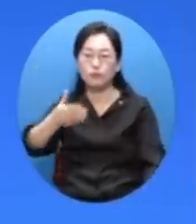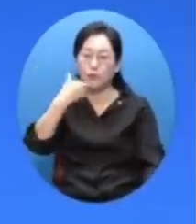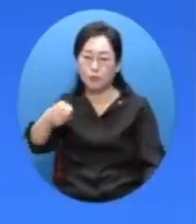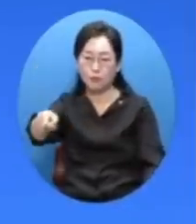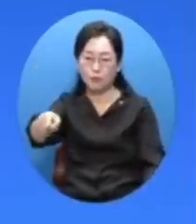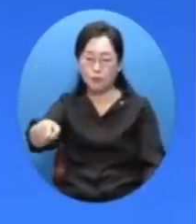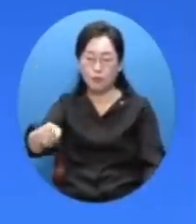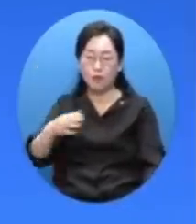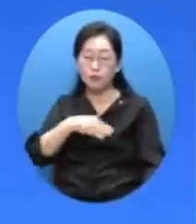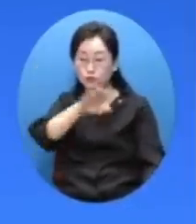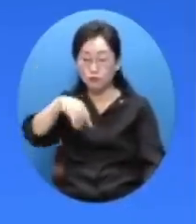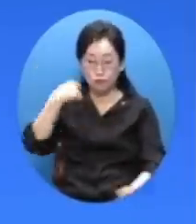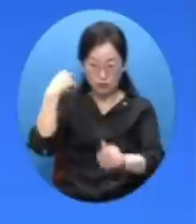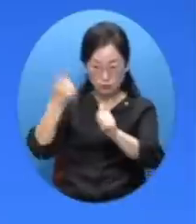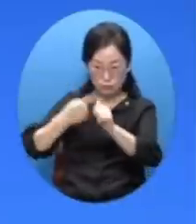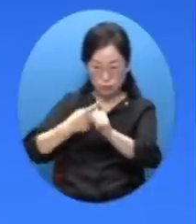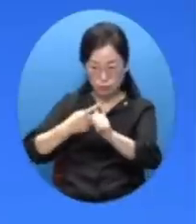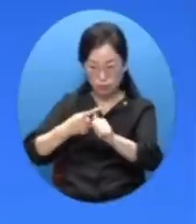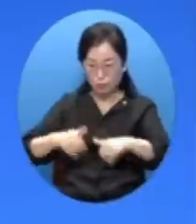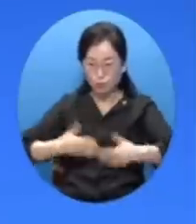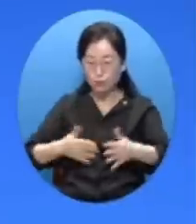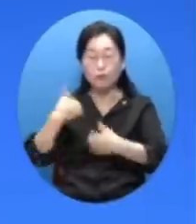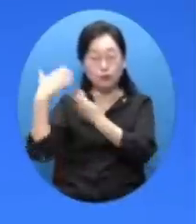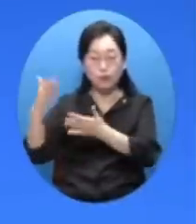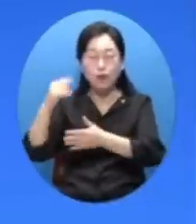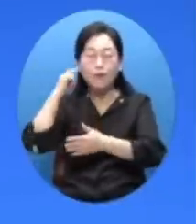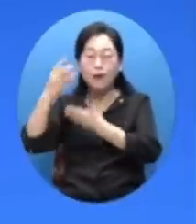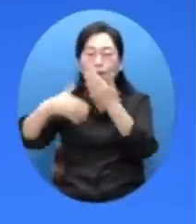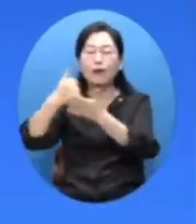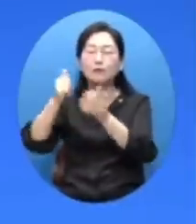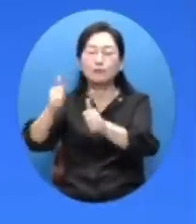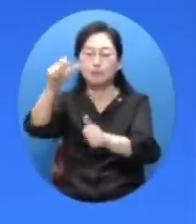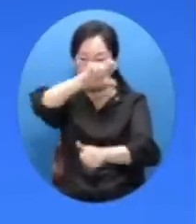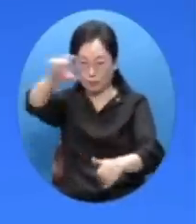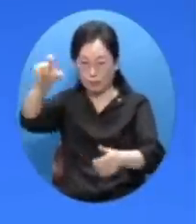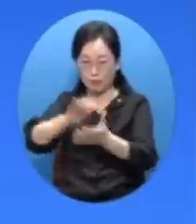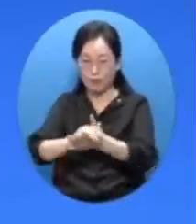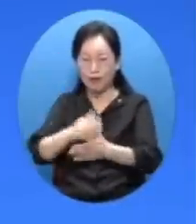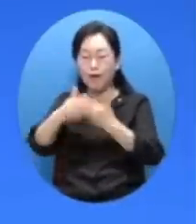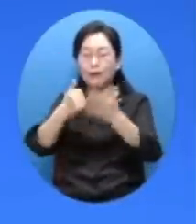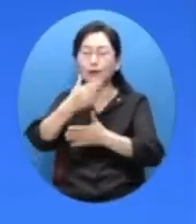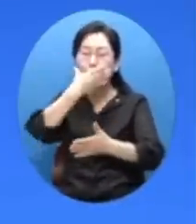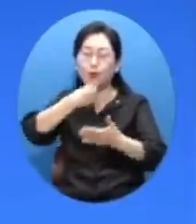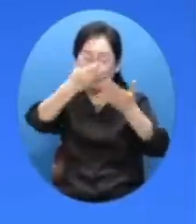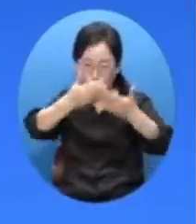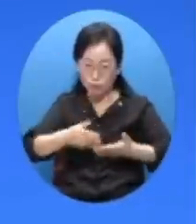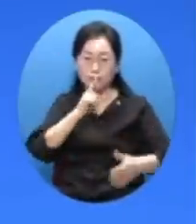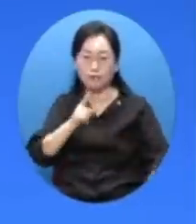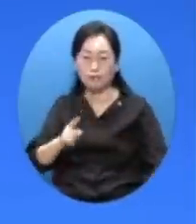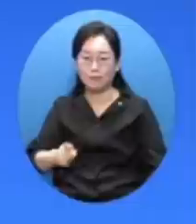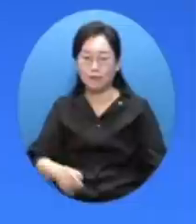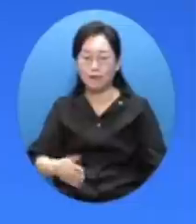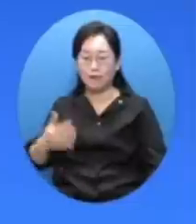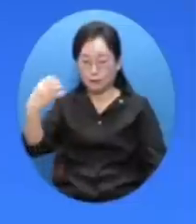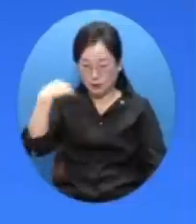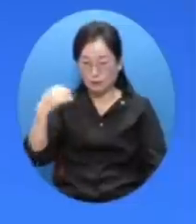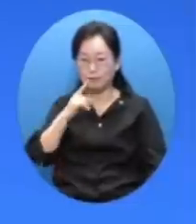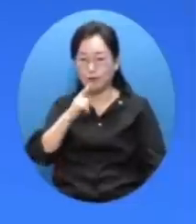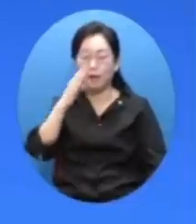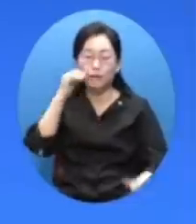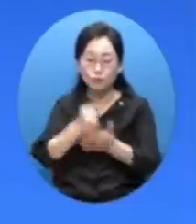심판하실 것이기 때문에 그렇습니다. 왜? 너는 복덩어리가 되었기 때문에 내가 너를 책임질 것이라. 내가 무엇을 하든지 내가 형통하게